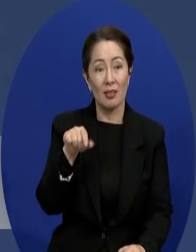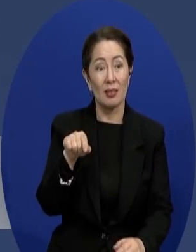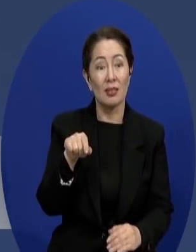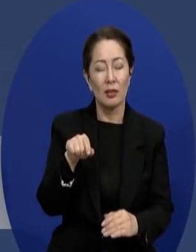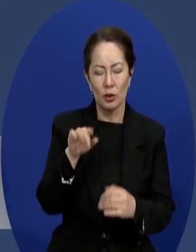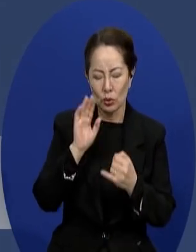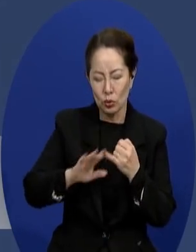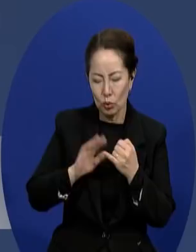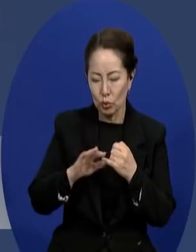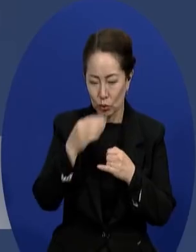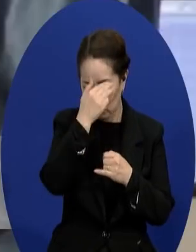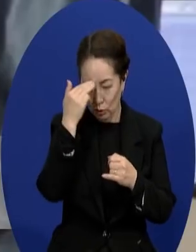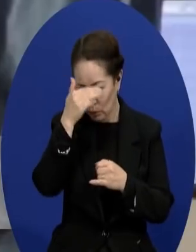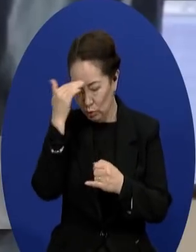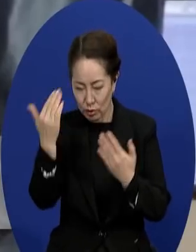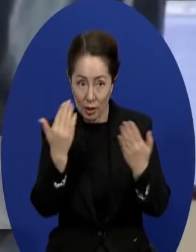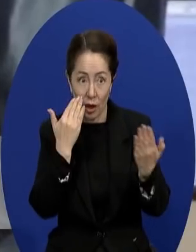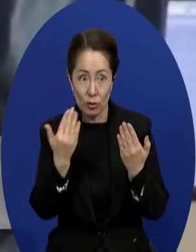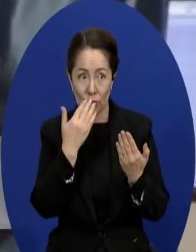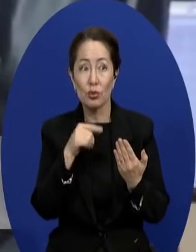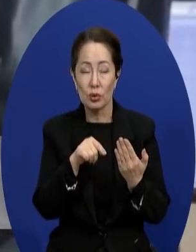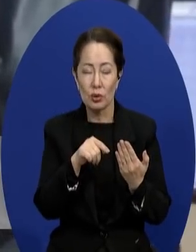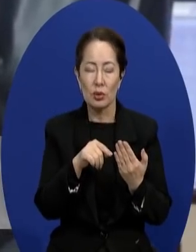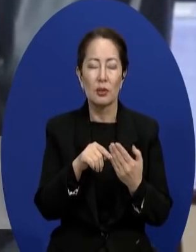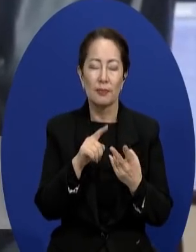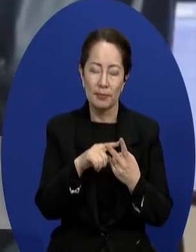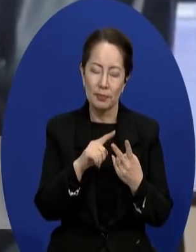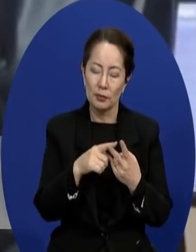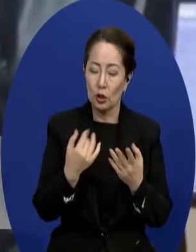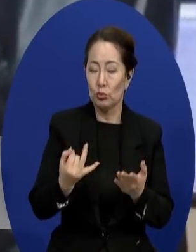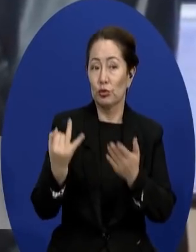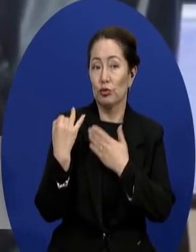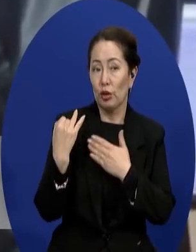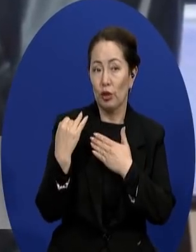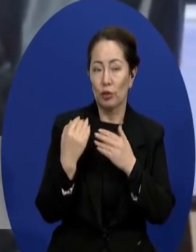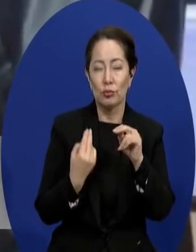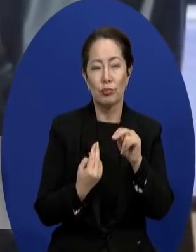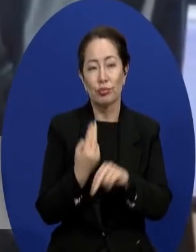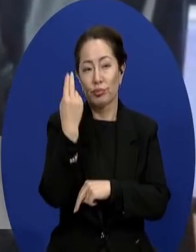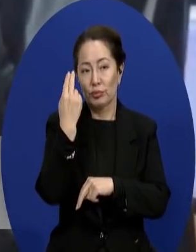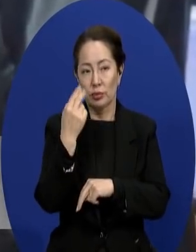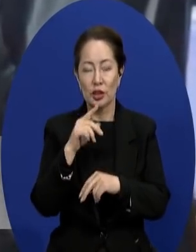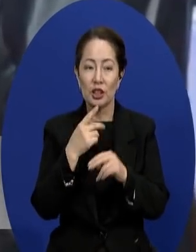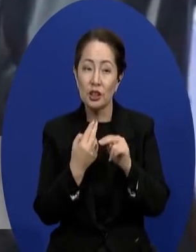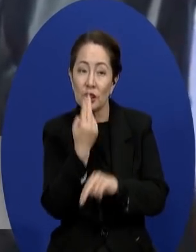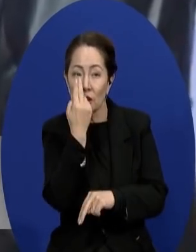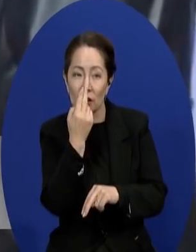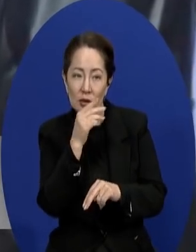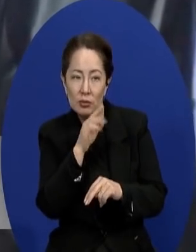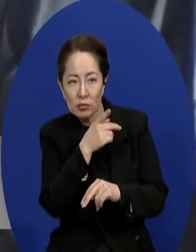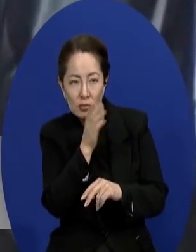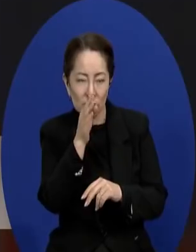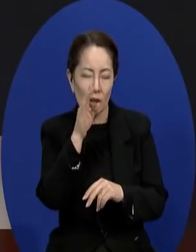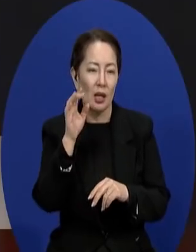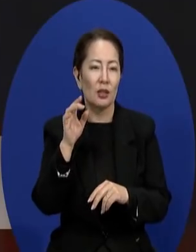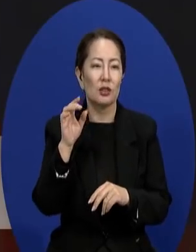хооронд нь харьцуулж мэдээлж байна. Албаныхны мэдээлж байгаагаар өнгөрсөн 7 хоногт хөөргсөн пуужин зөвхөн одоо нислэгийн тодорхой хэсэгт хит